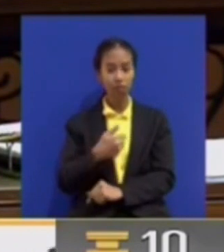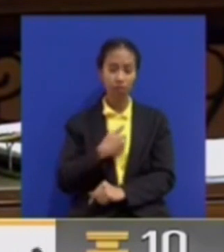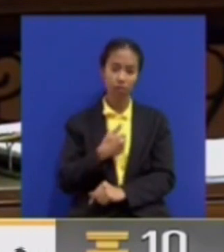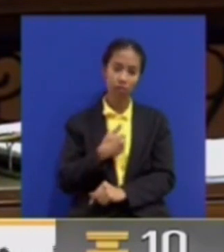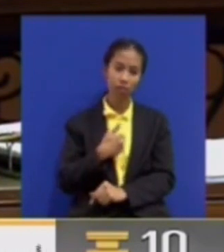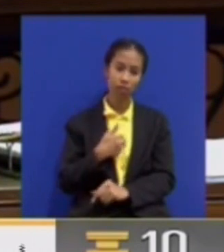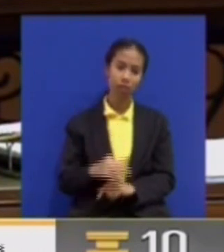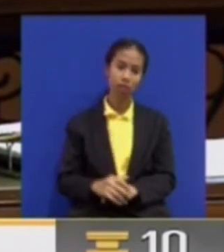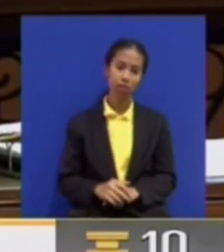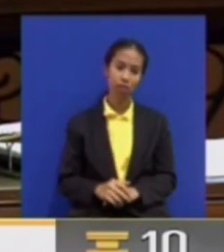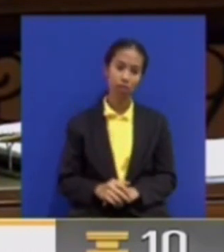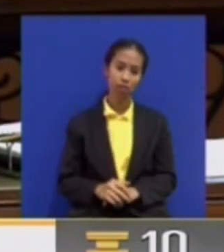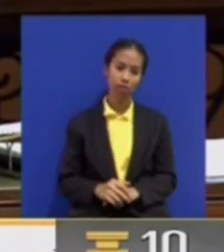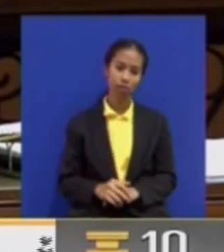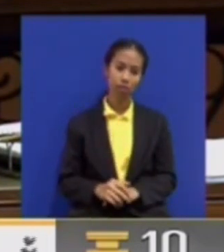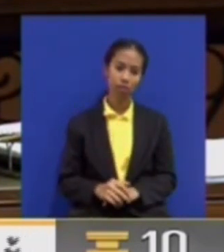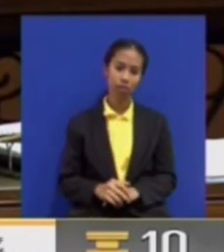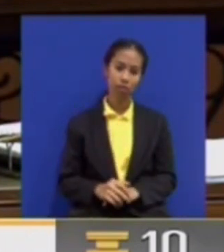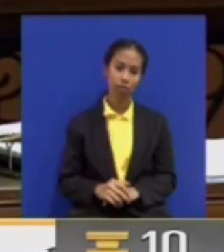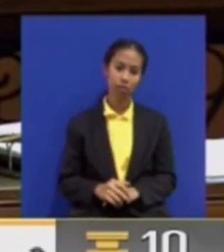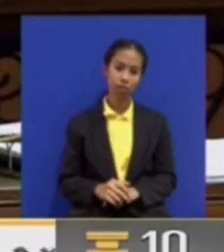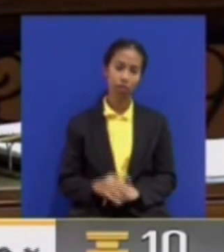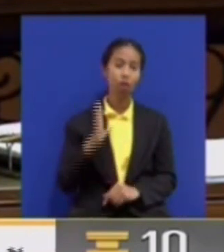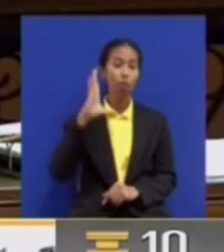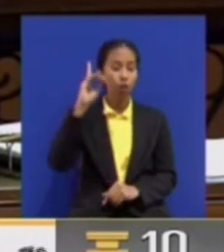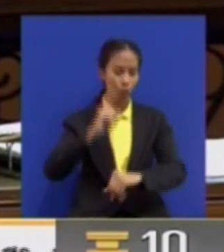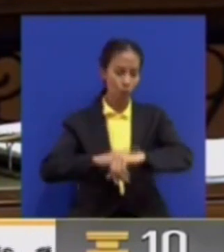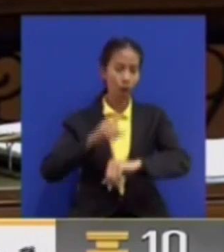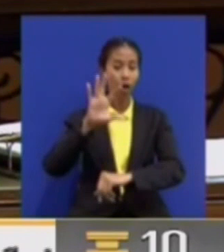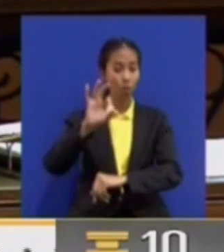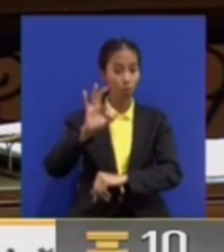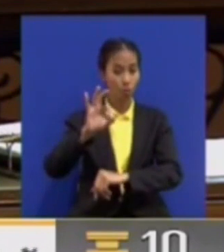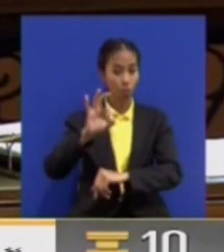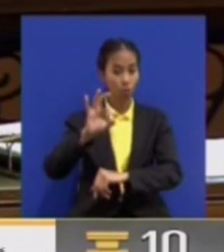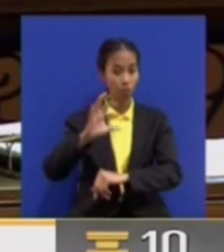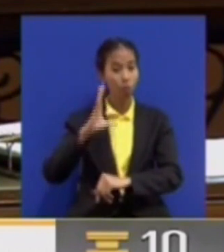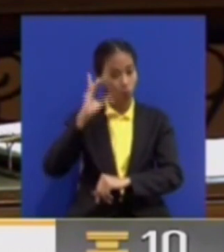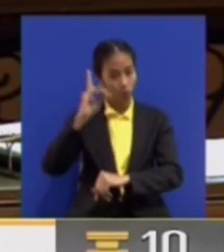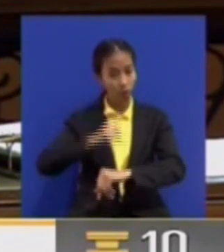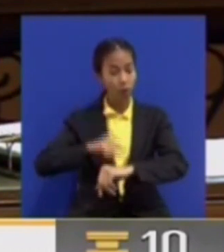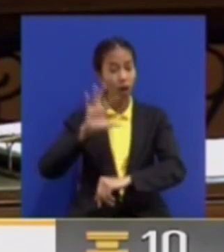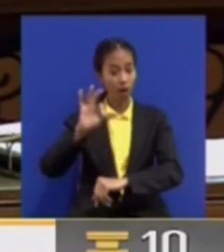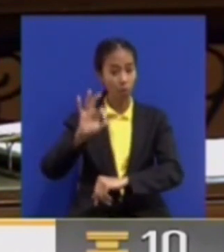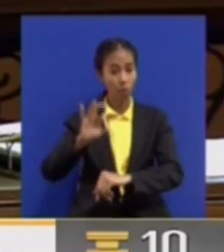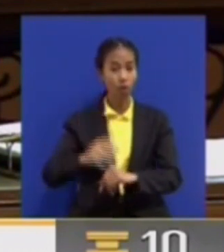าสัก9โมงเช้าในวันพรุ่งนี้นะ